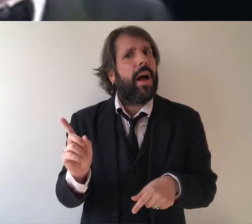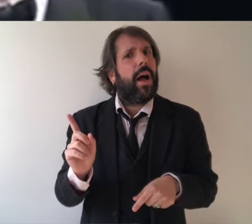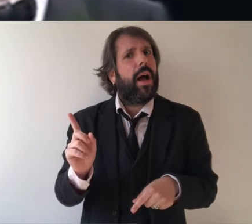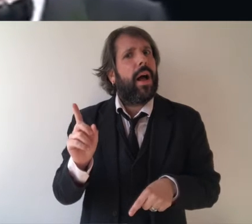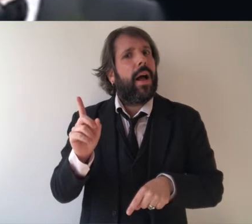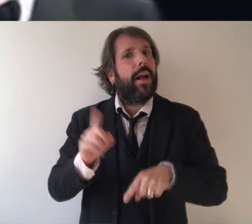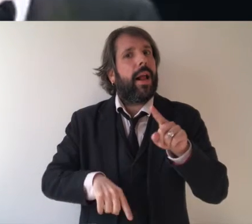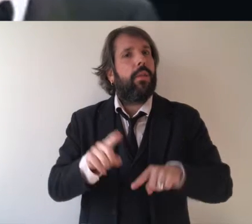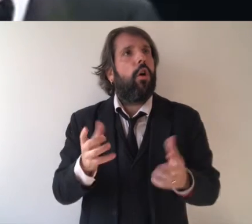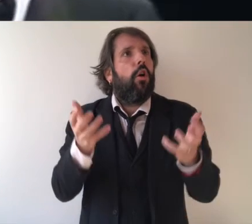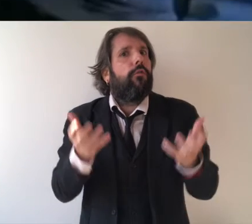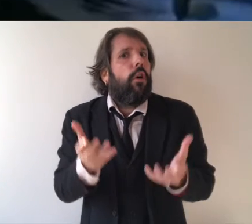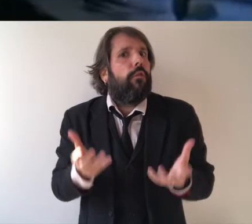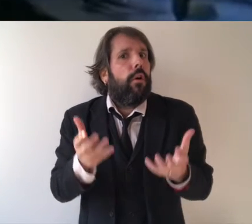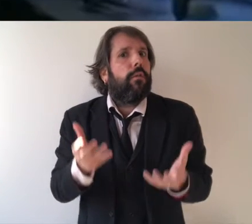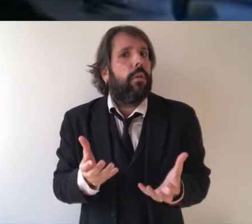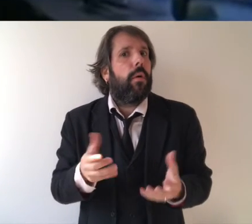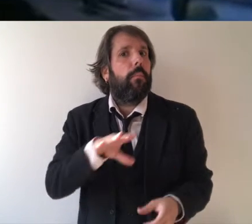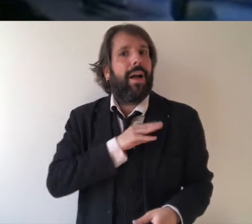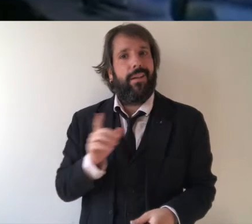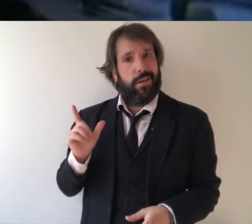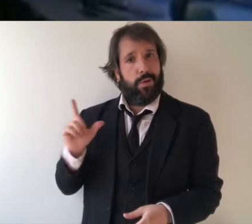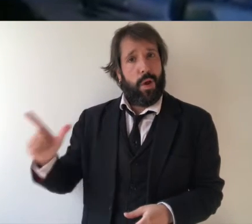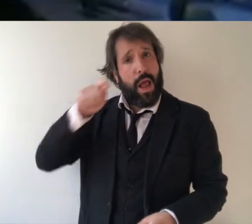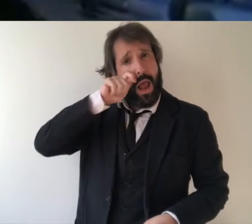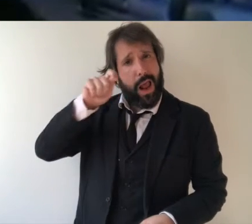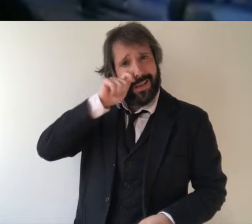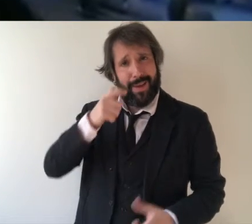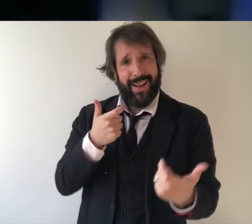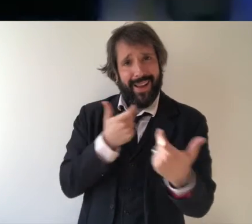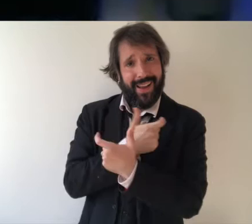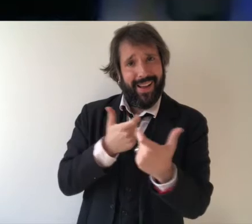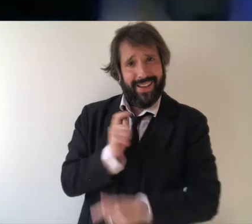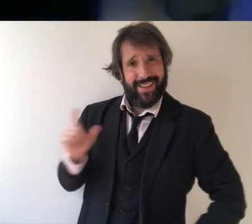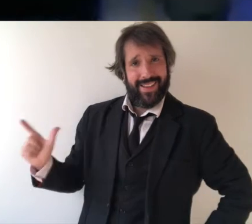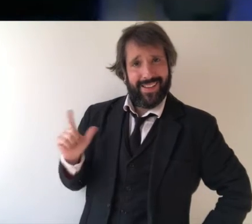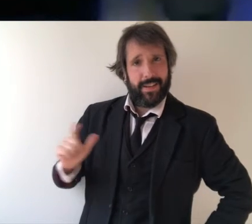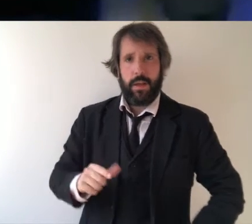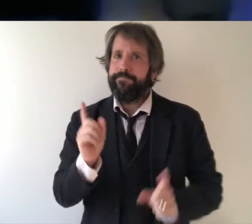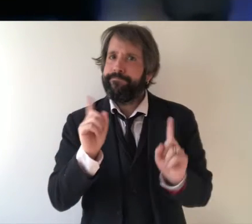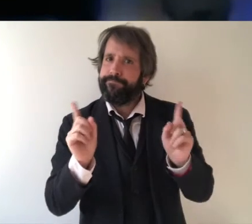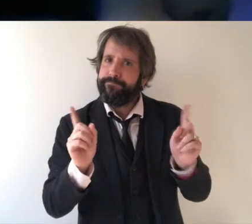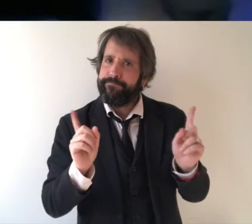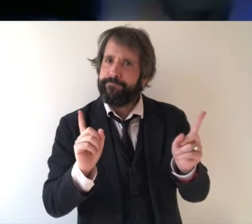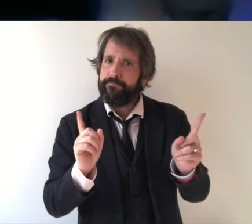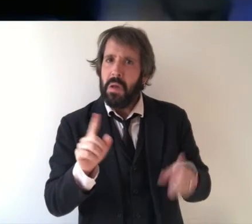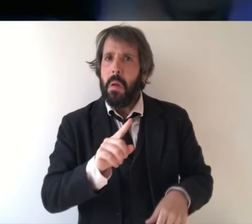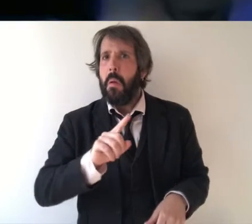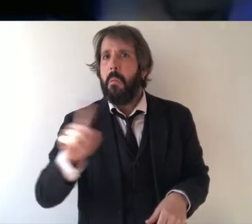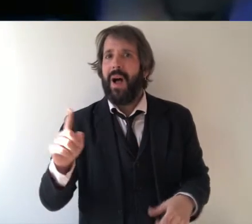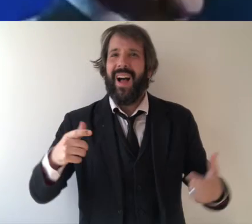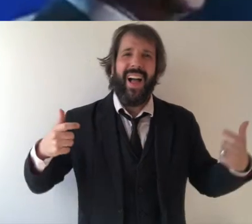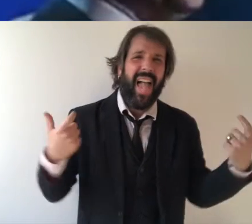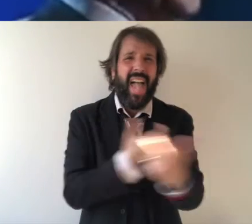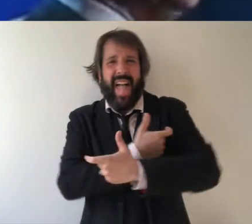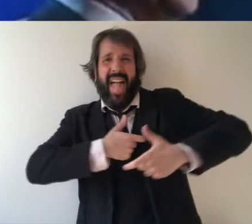cadeau que vous seriez en droit d'attendre de la part des 2 éminents spécialistes du rire que nous sommes. Non, pas une